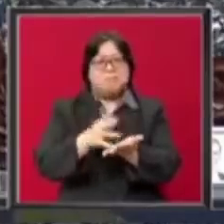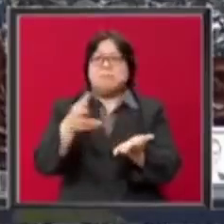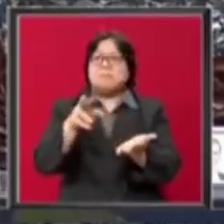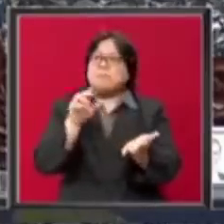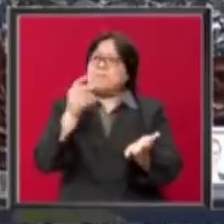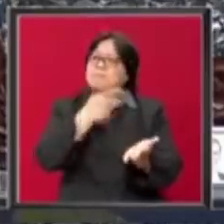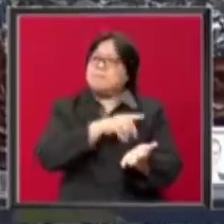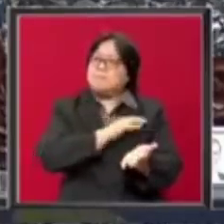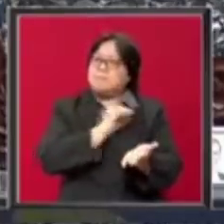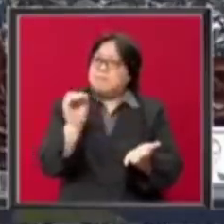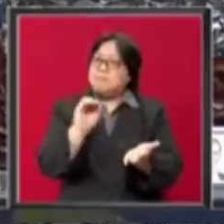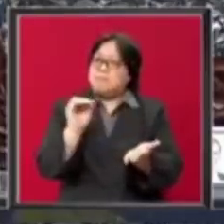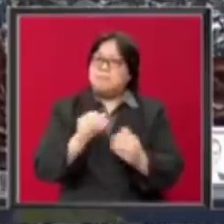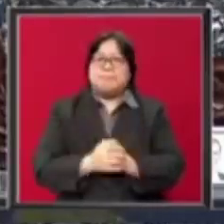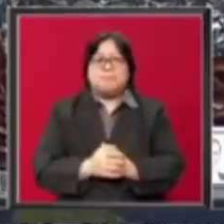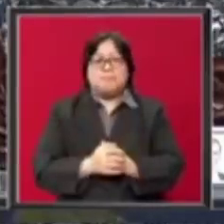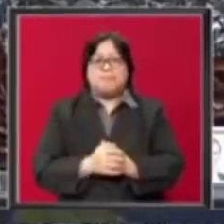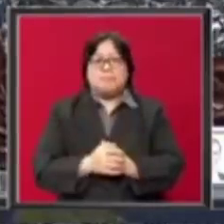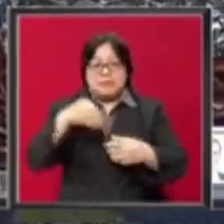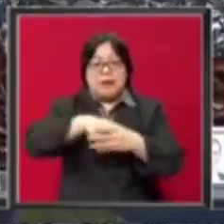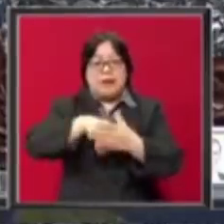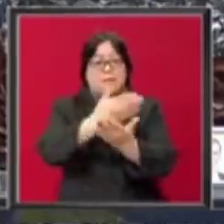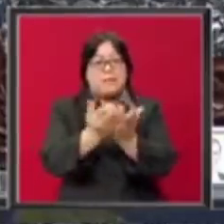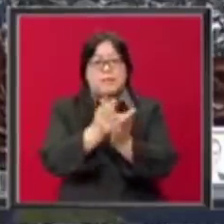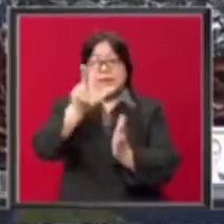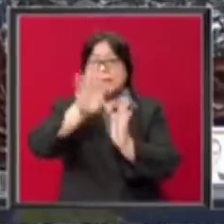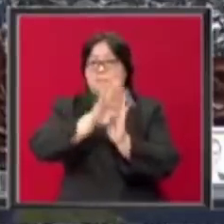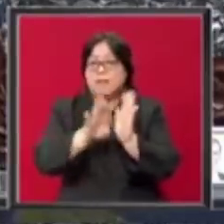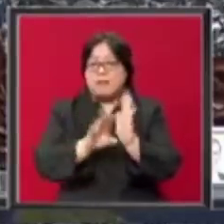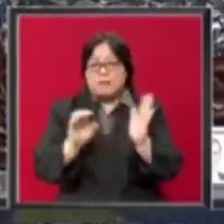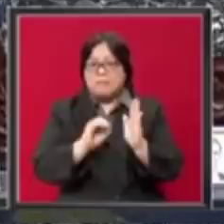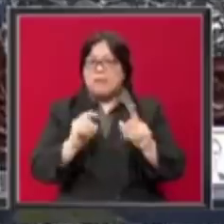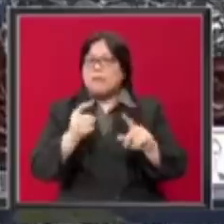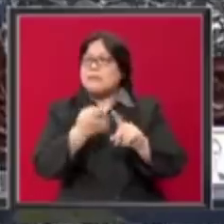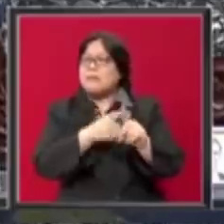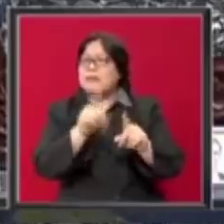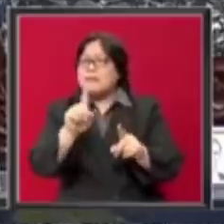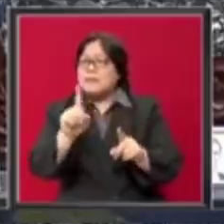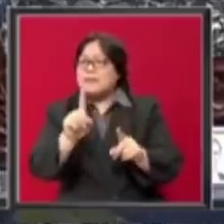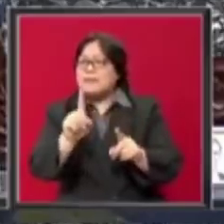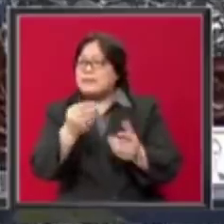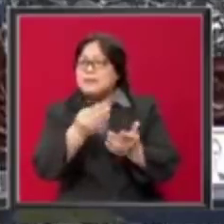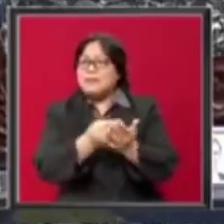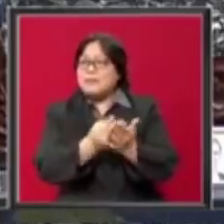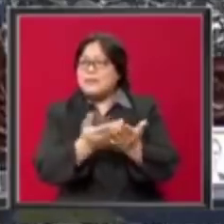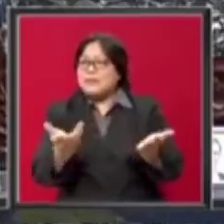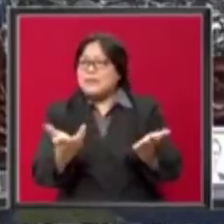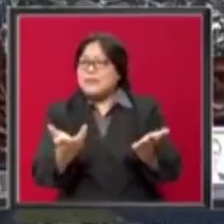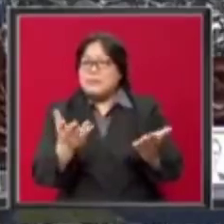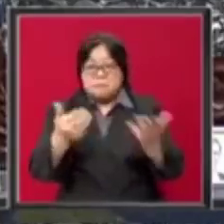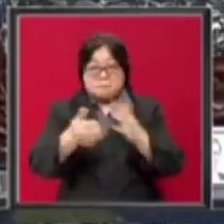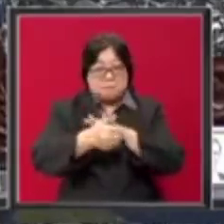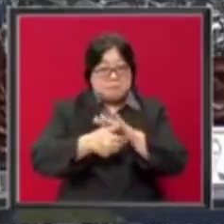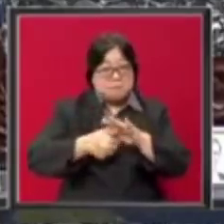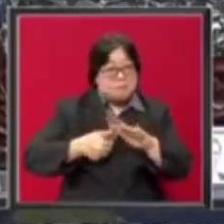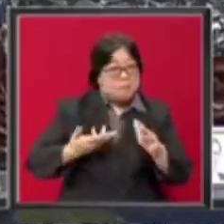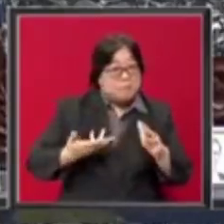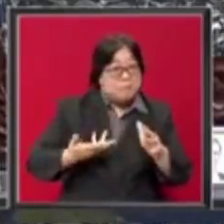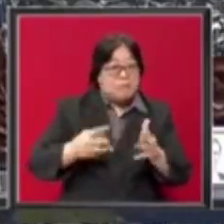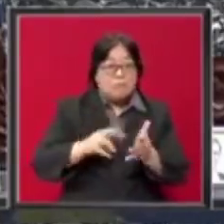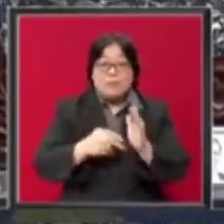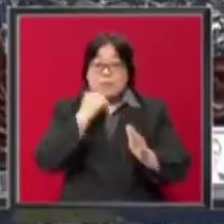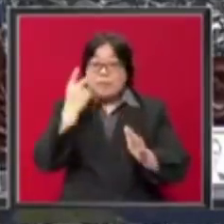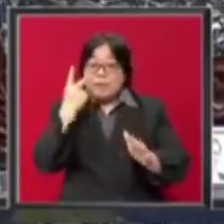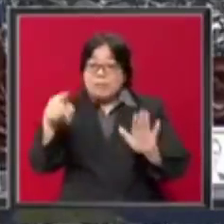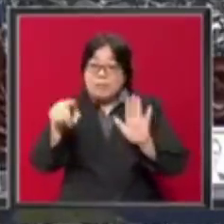kementerian, tidak ada dalam belanjawan 3 bilion, saya tidak tahu dari mana. apakah nak disorokkan supaya tak